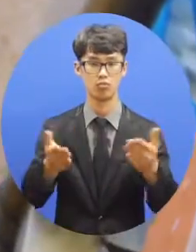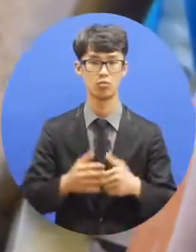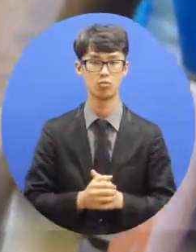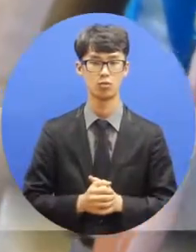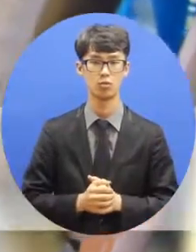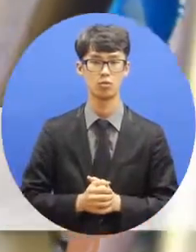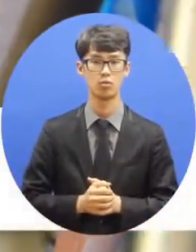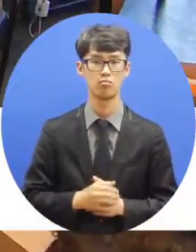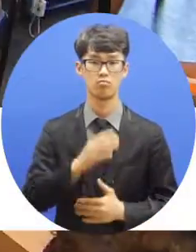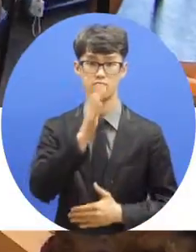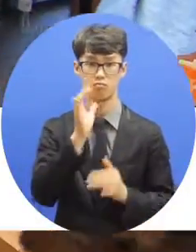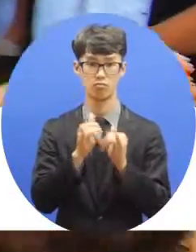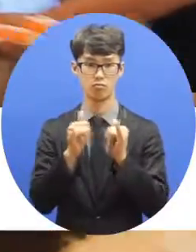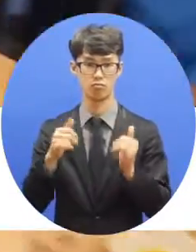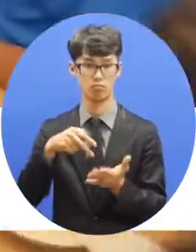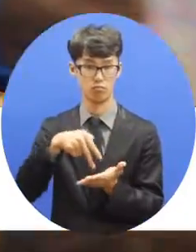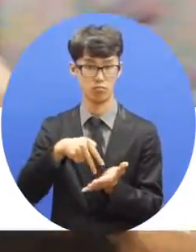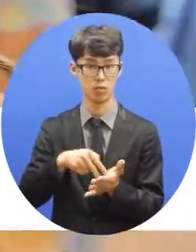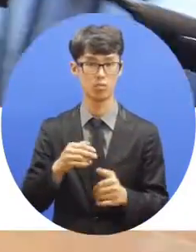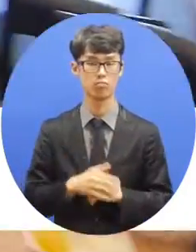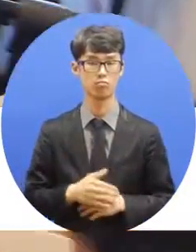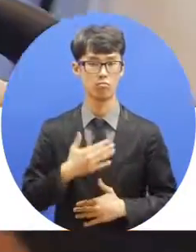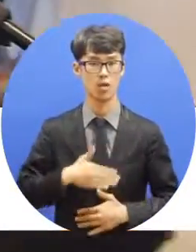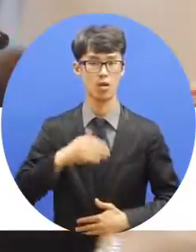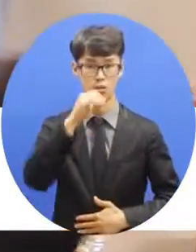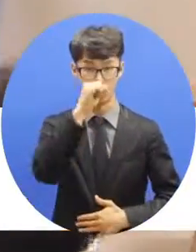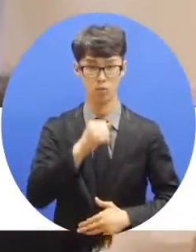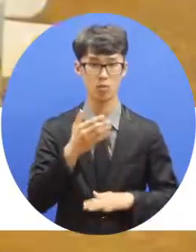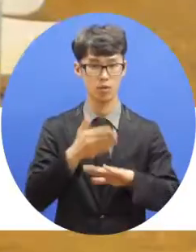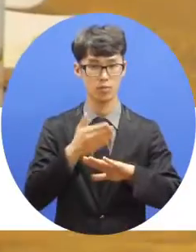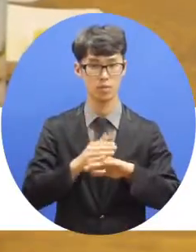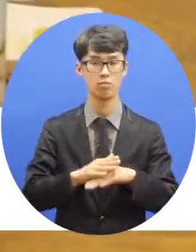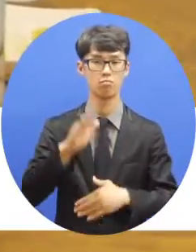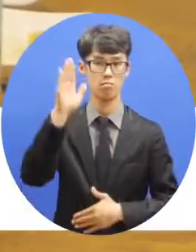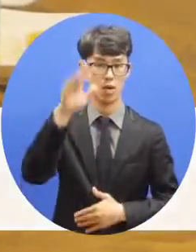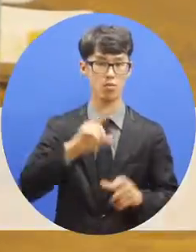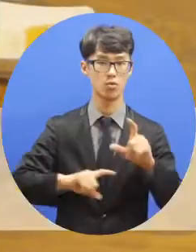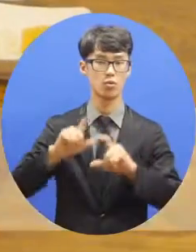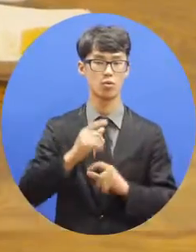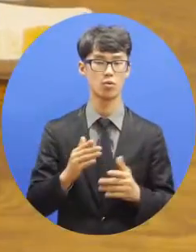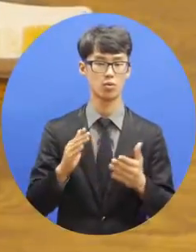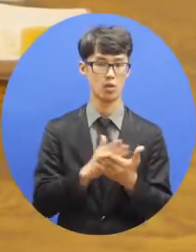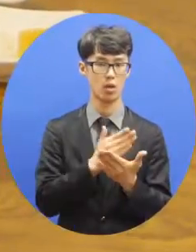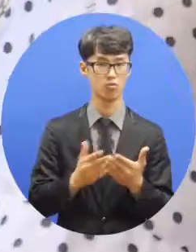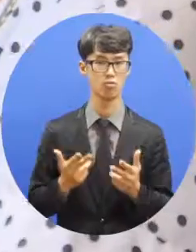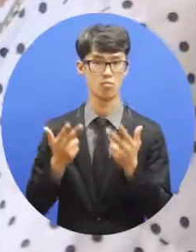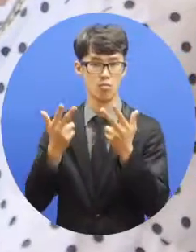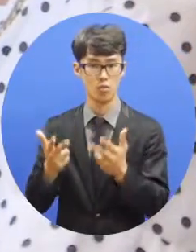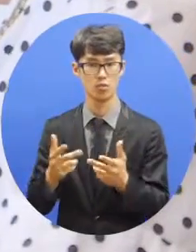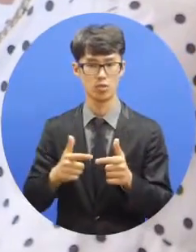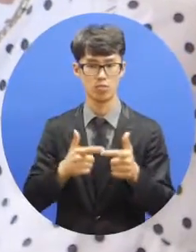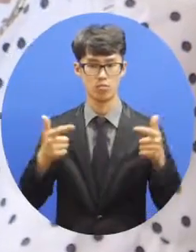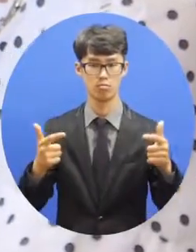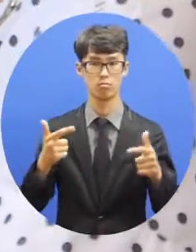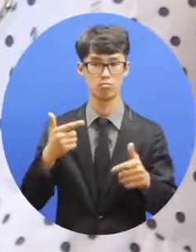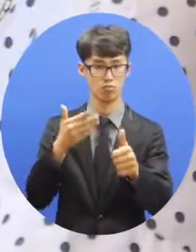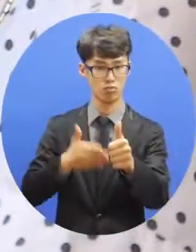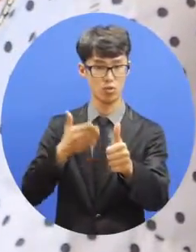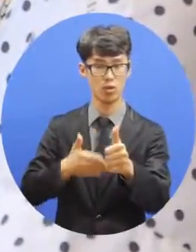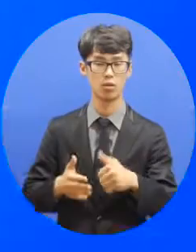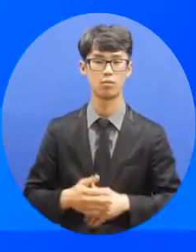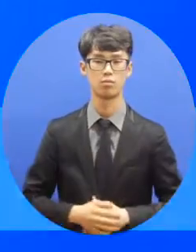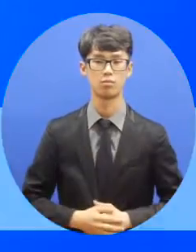어르신들은 흡족한 마음으로 고마움을 표현하며 앞으로 유급이 나눔과 봉사가 확산되기를 바란다고 말했습니다.